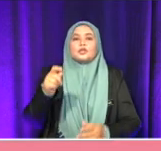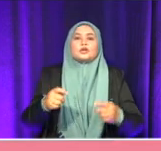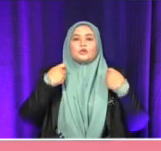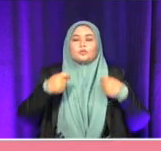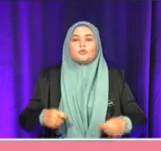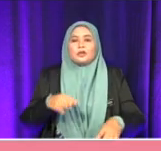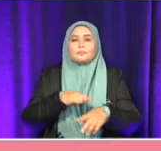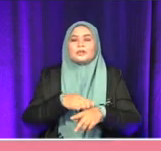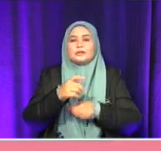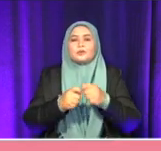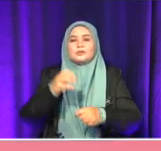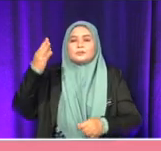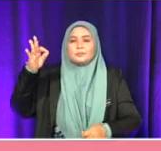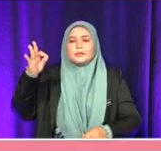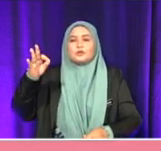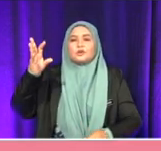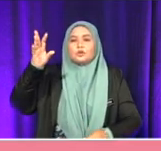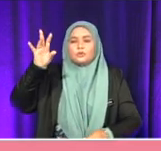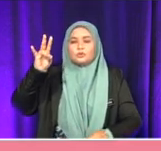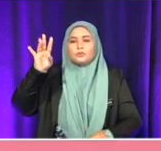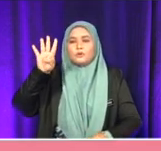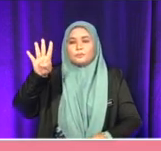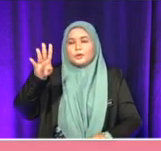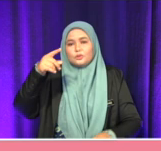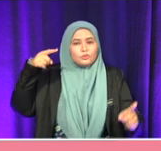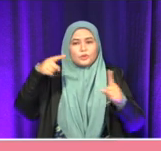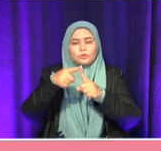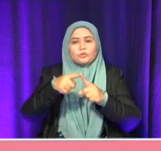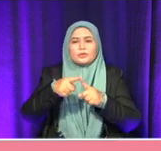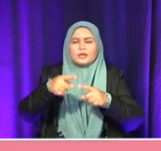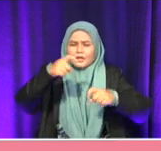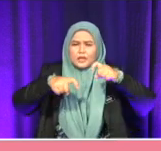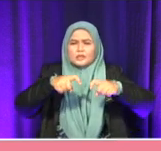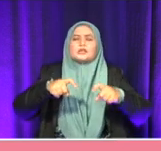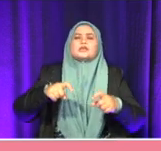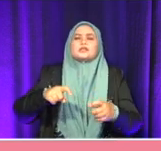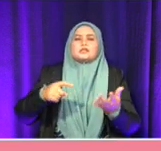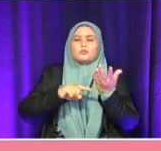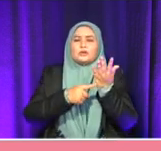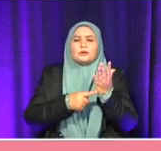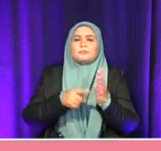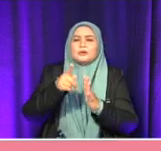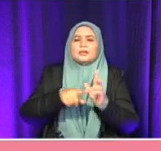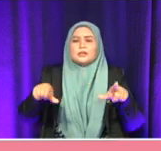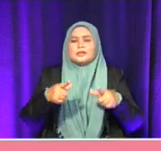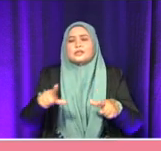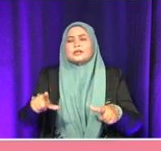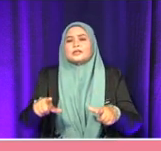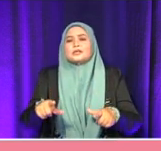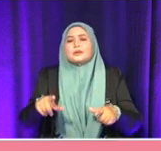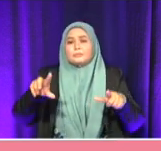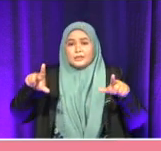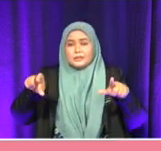1974 tujuan yang adalah bagi mengkaji semula pelaksanaan sistem pelajaran kebangsaan